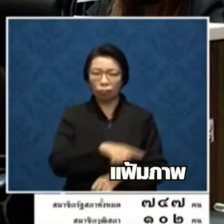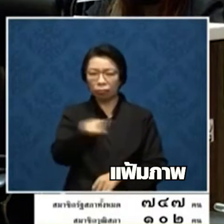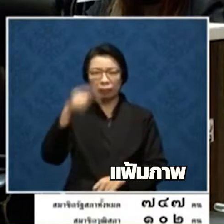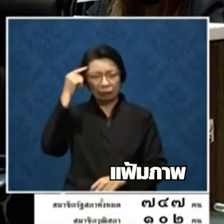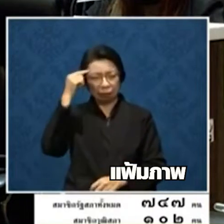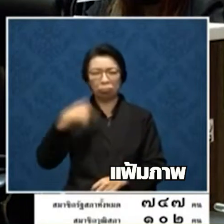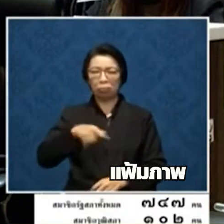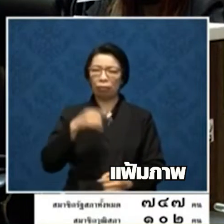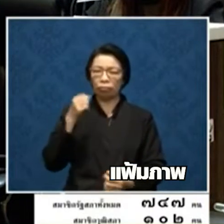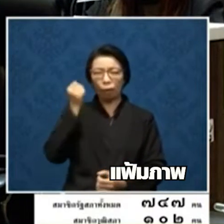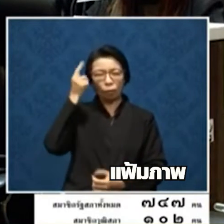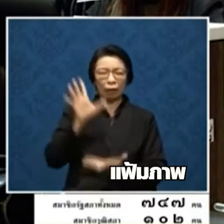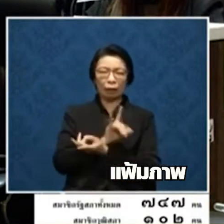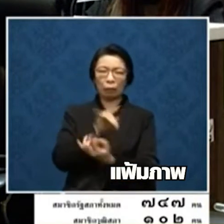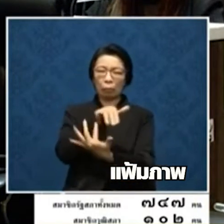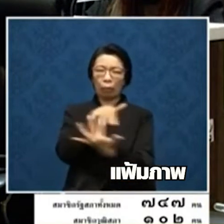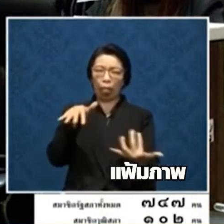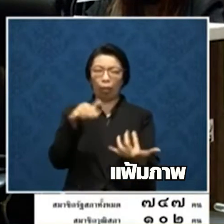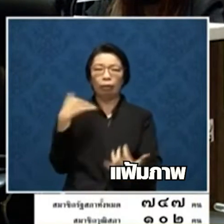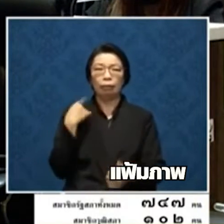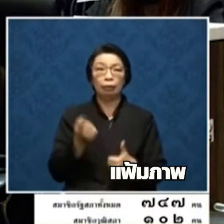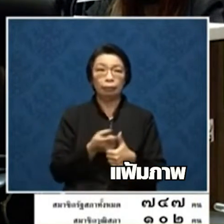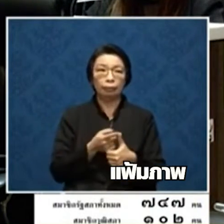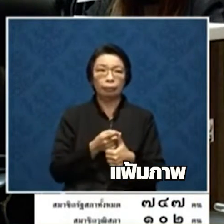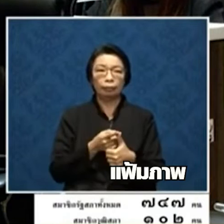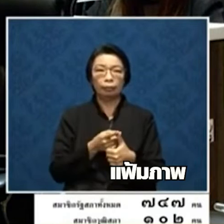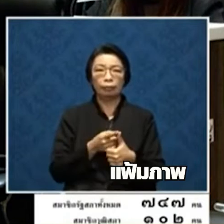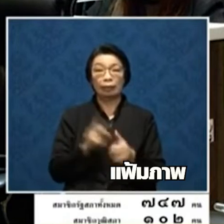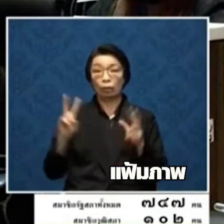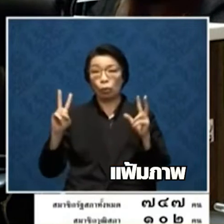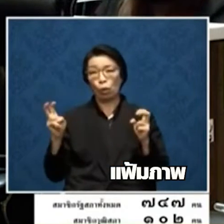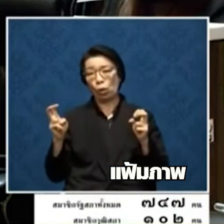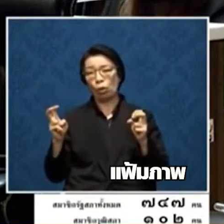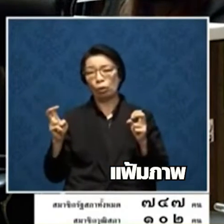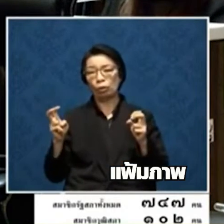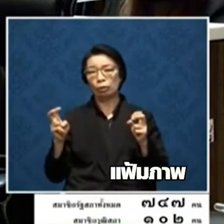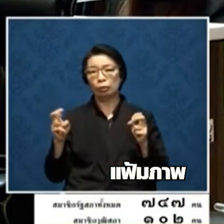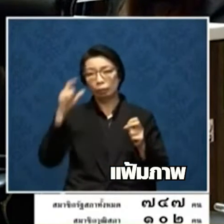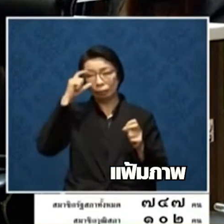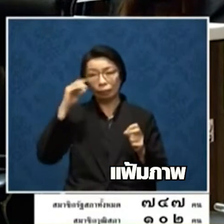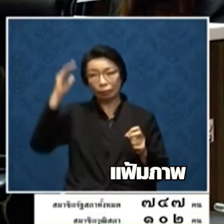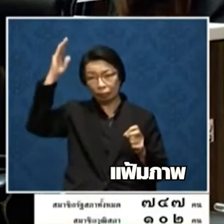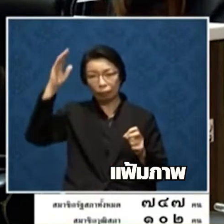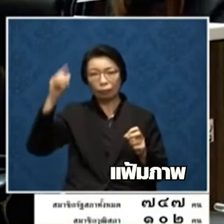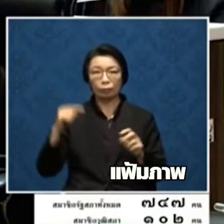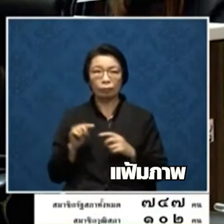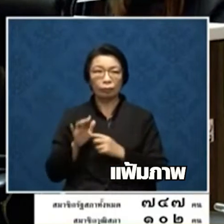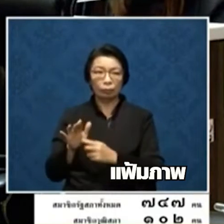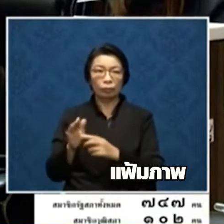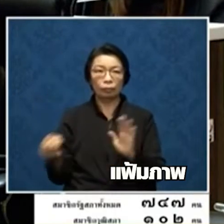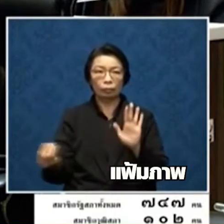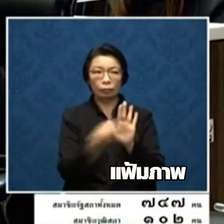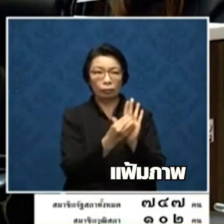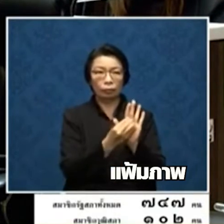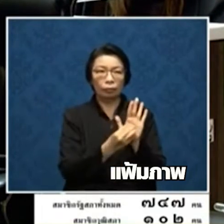ผิดกับสมัยปีพุทธศักราช 2518ที่มีสสพรรคสังคมนิยมแห่งประเทศไทยจำนวน 3คนโหวตสวนมติพักร์